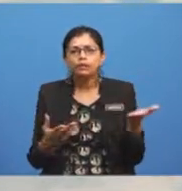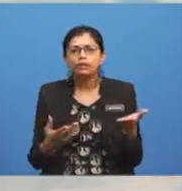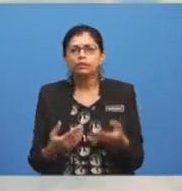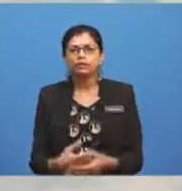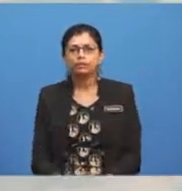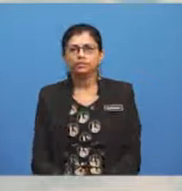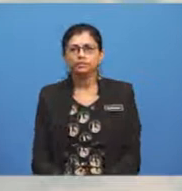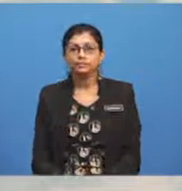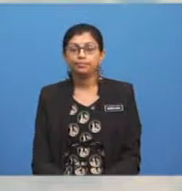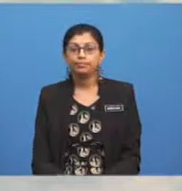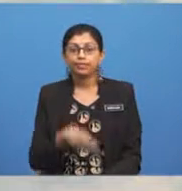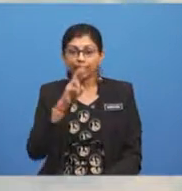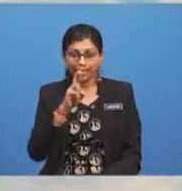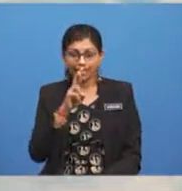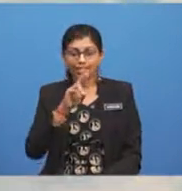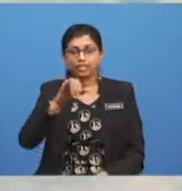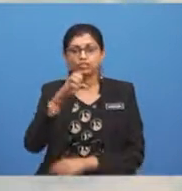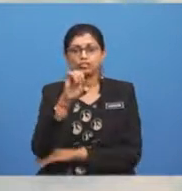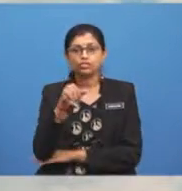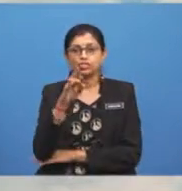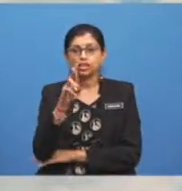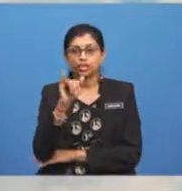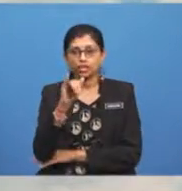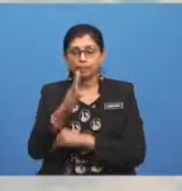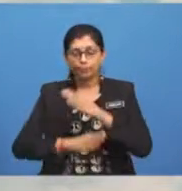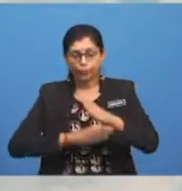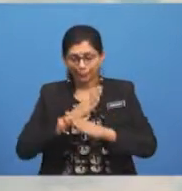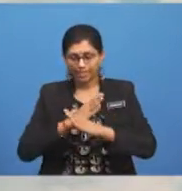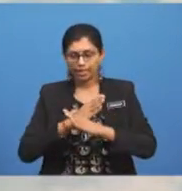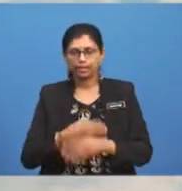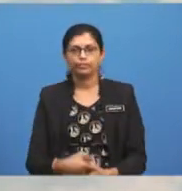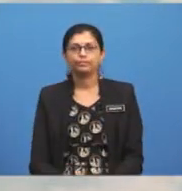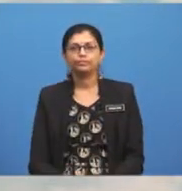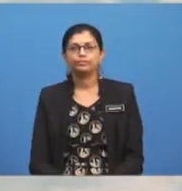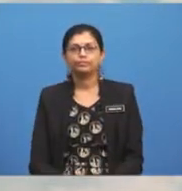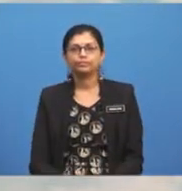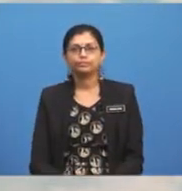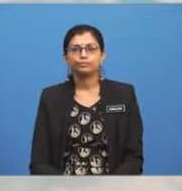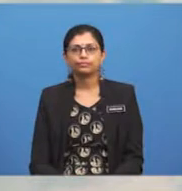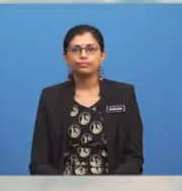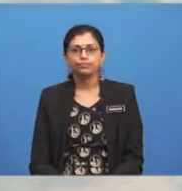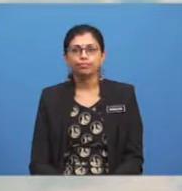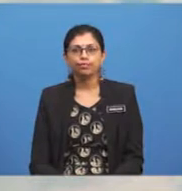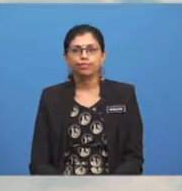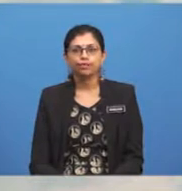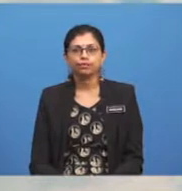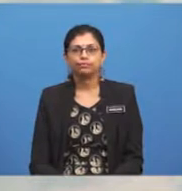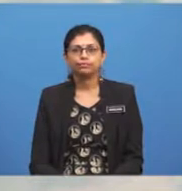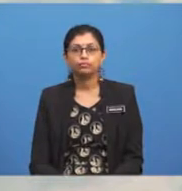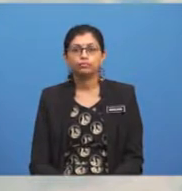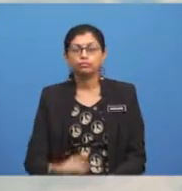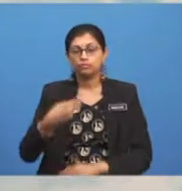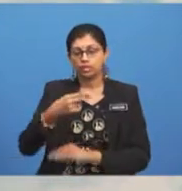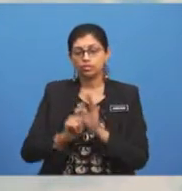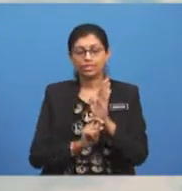besar adalah jejari bumi, manakala nilai H merujukkan kepada